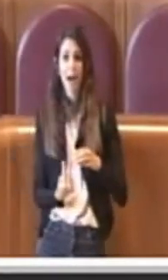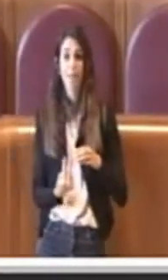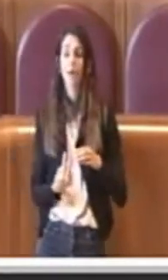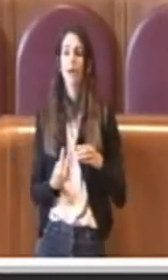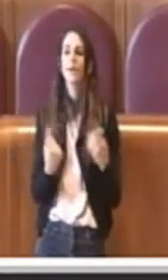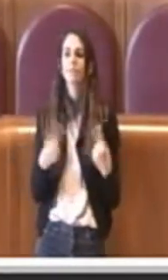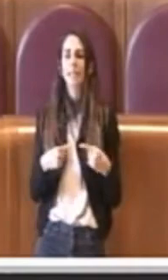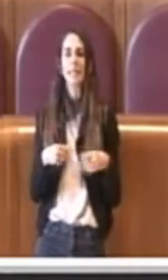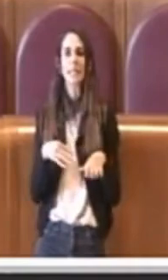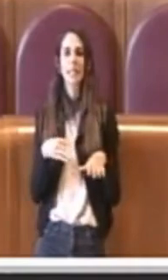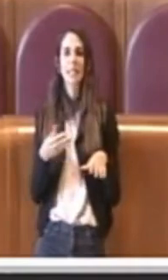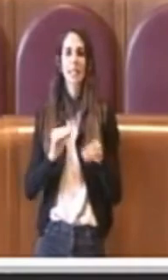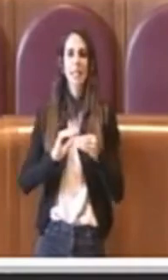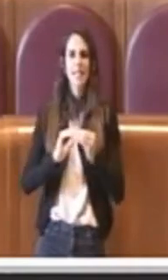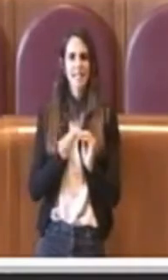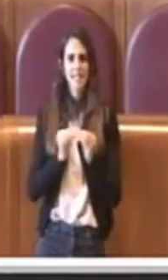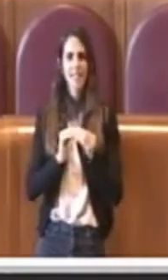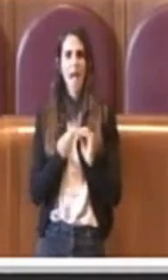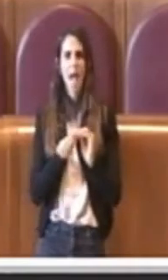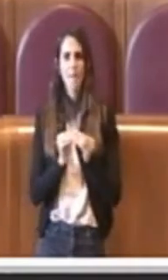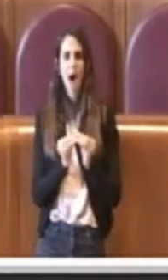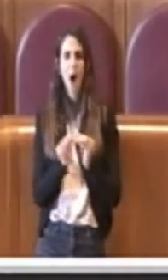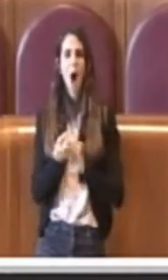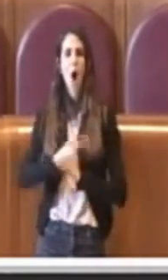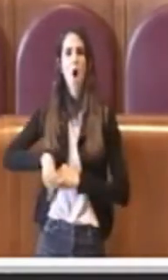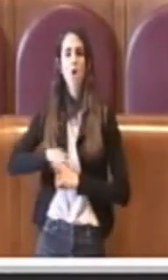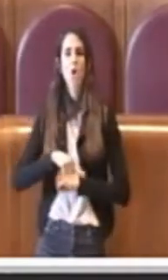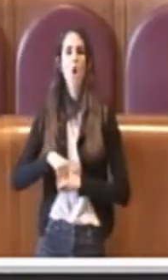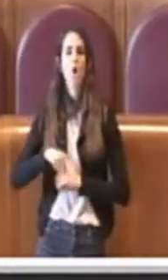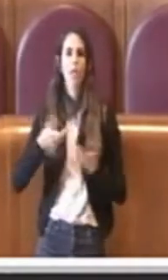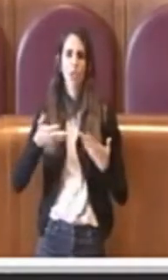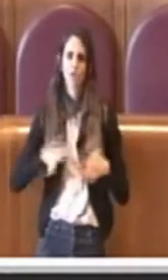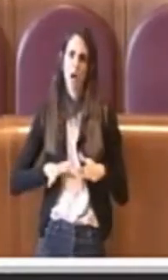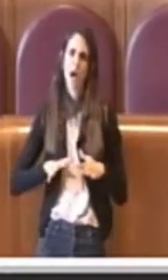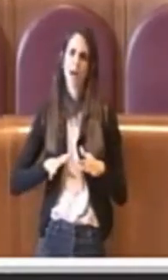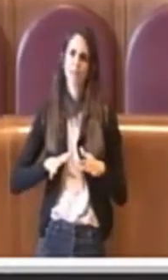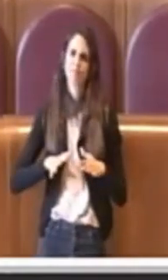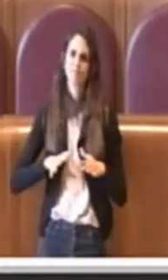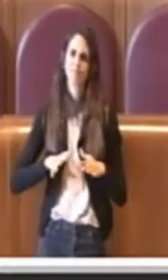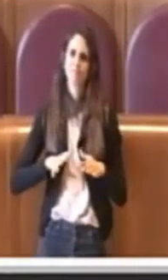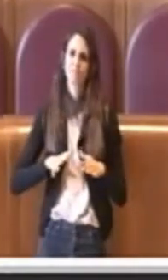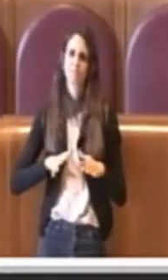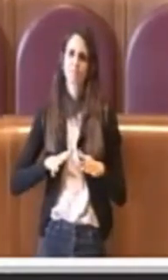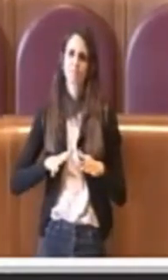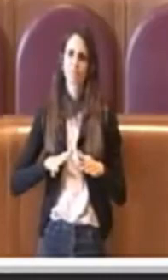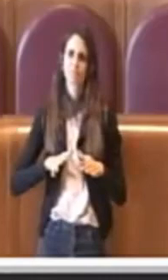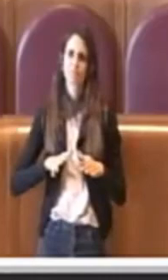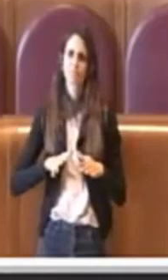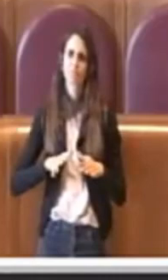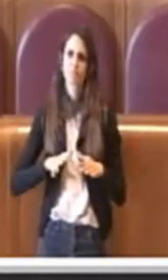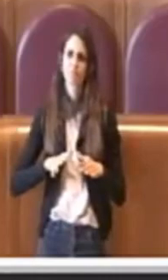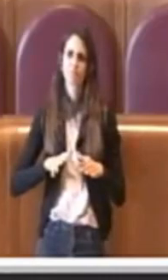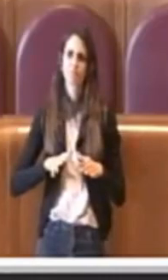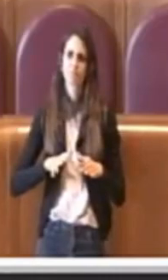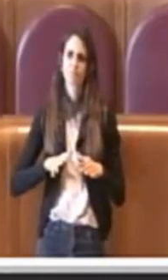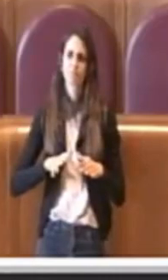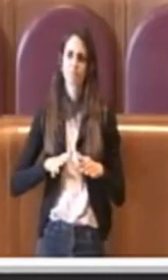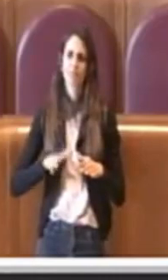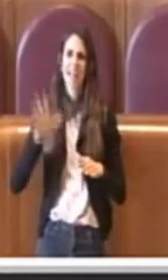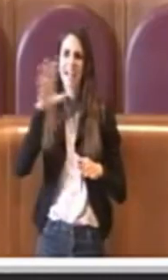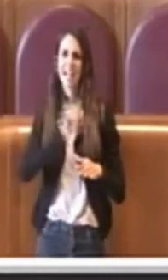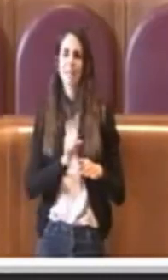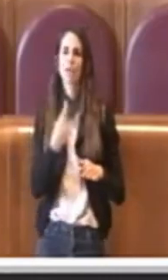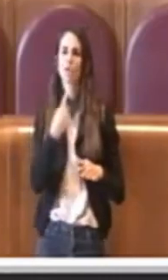che noi abbiamo individuato un soggetto specifico e deve trattare le